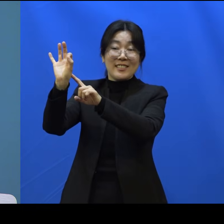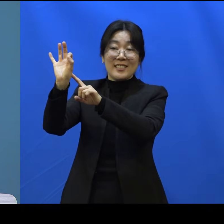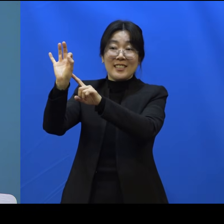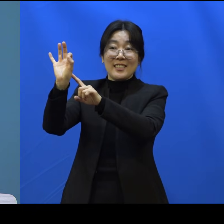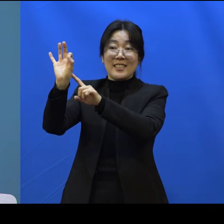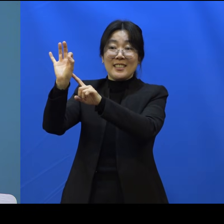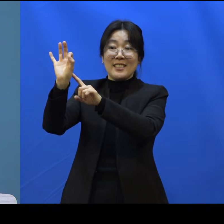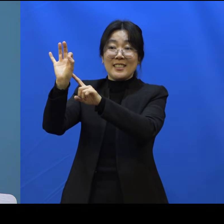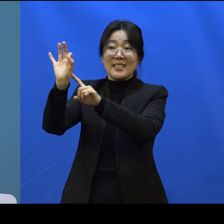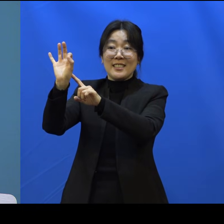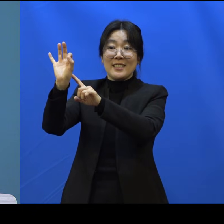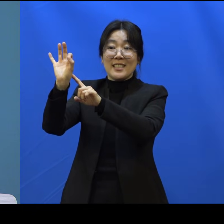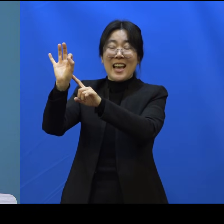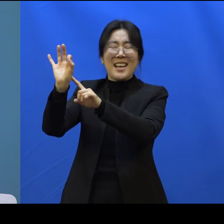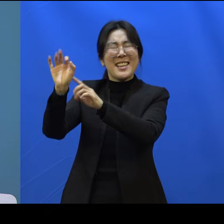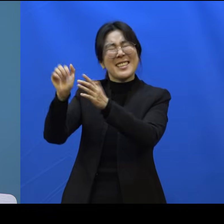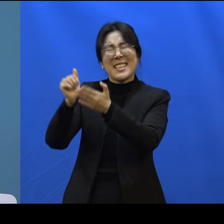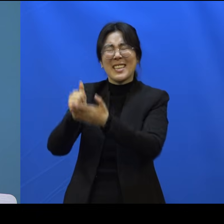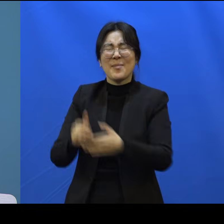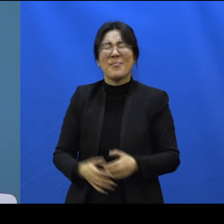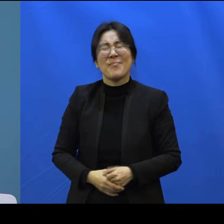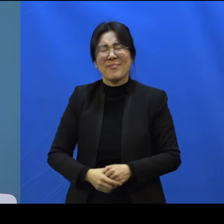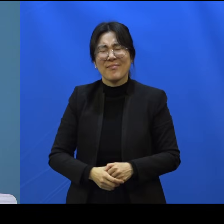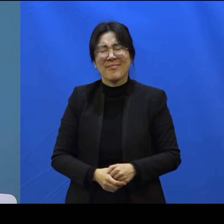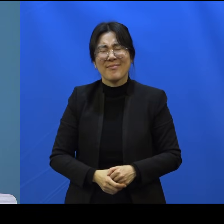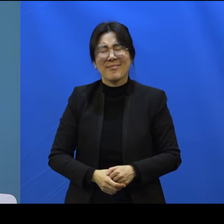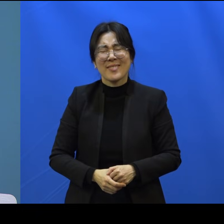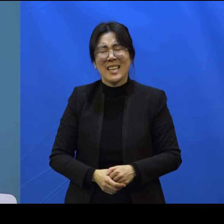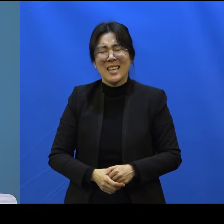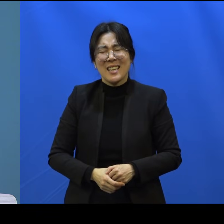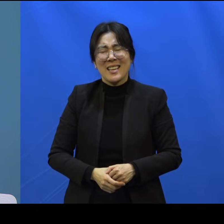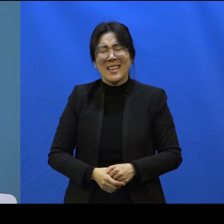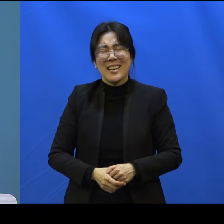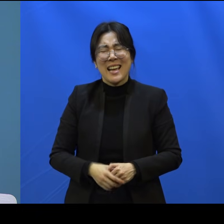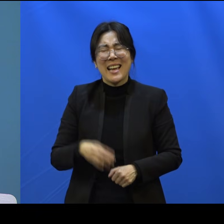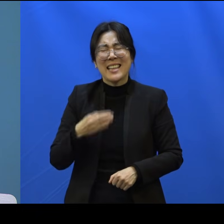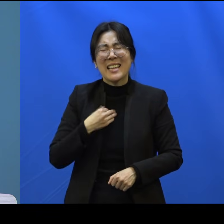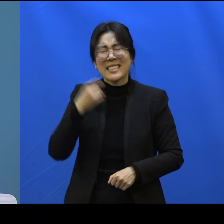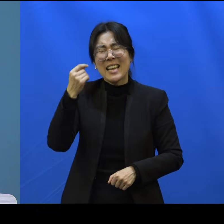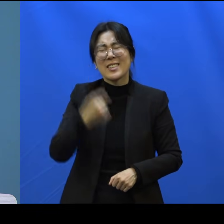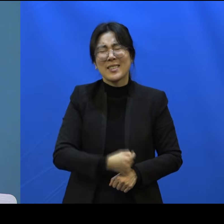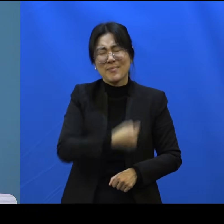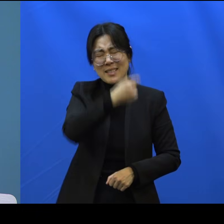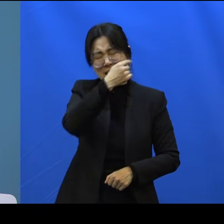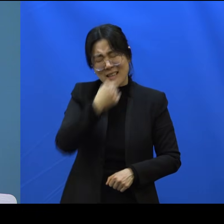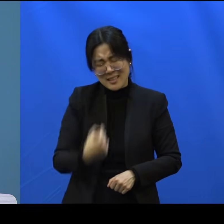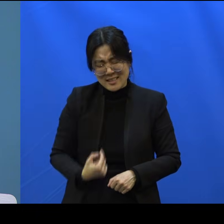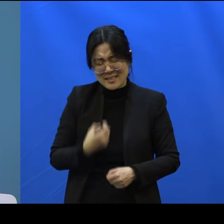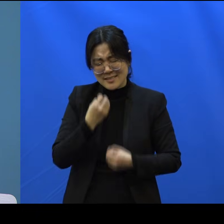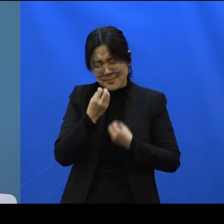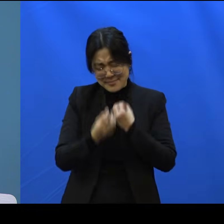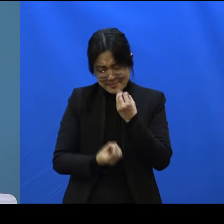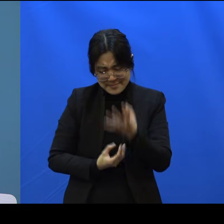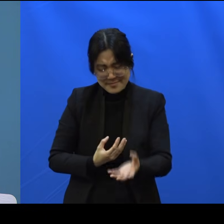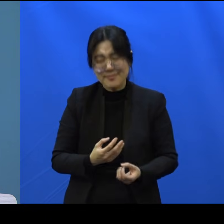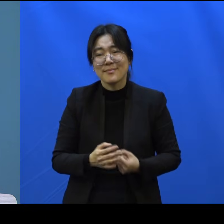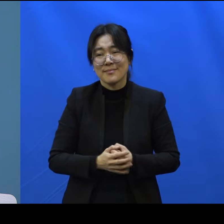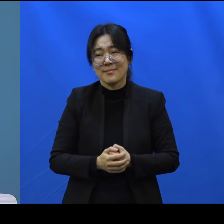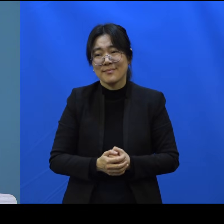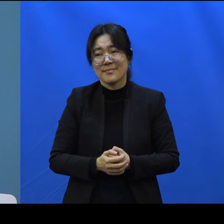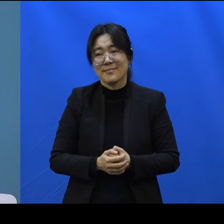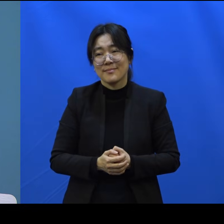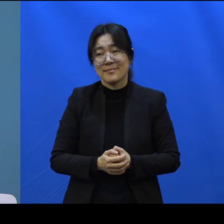그거를 그때가 중요한 거죠. 내가 굉장히 자존심이 바닥이 났을 그때에 내 자신의 그